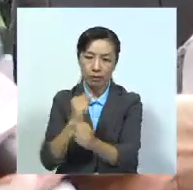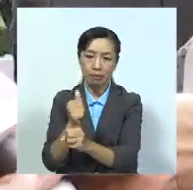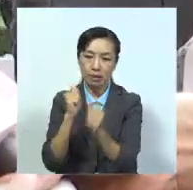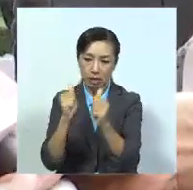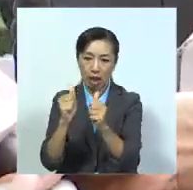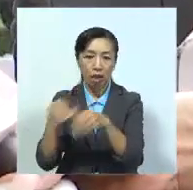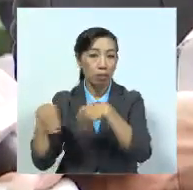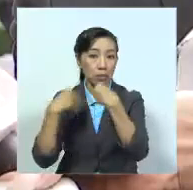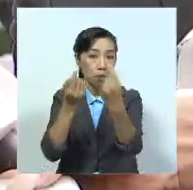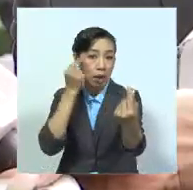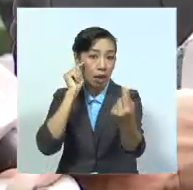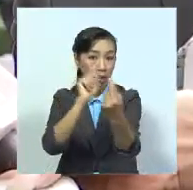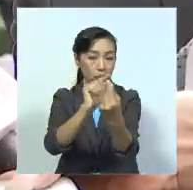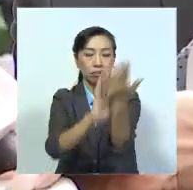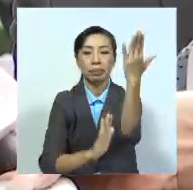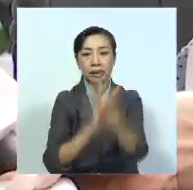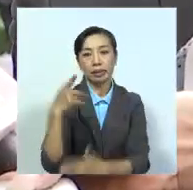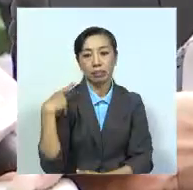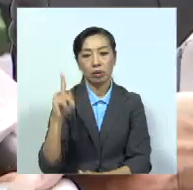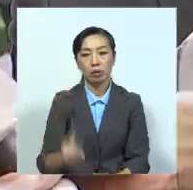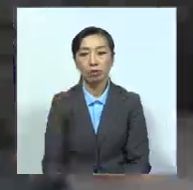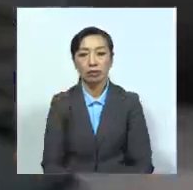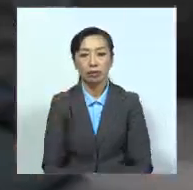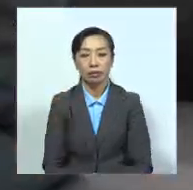พื่อประเทศชาตินะ